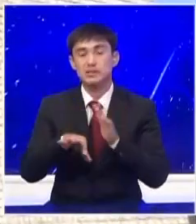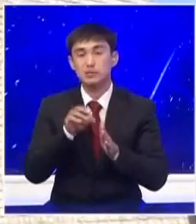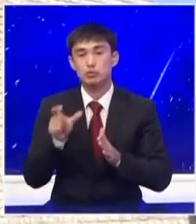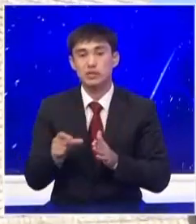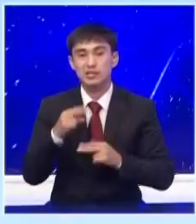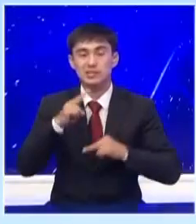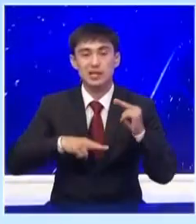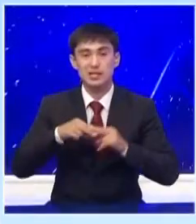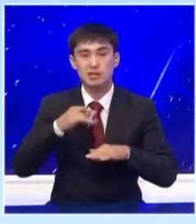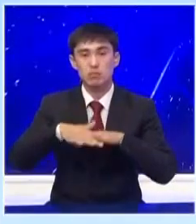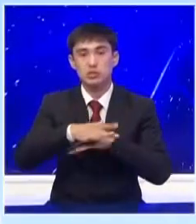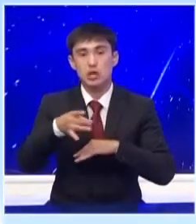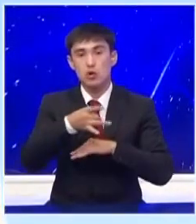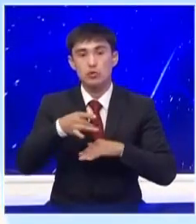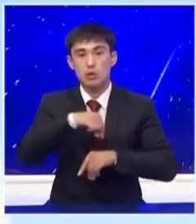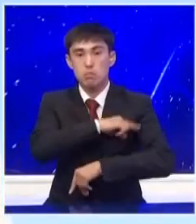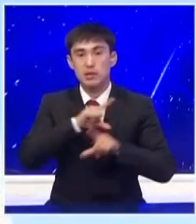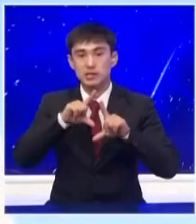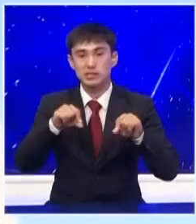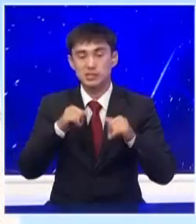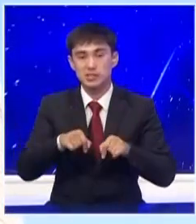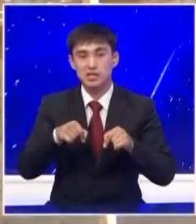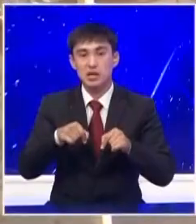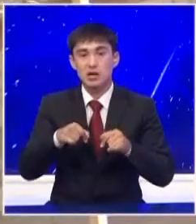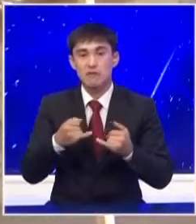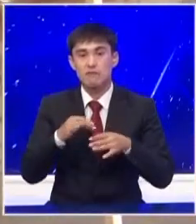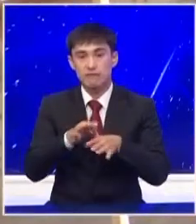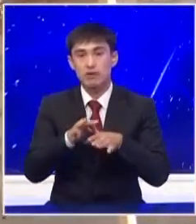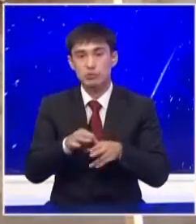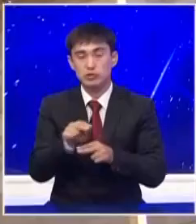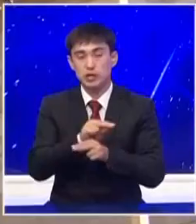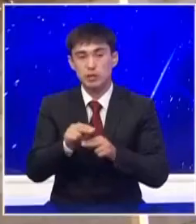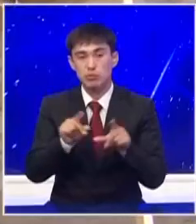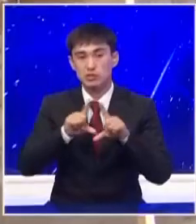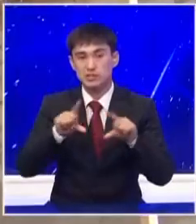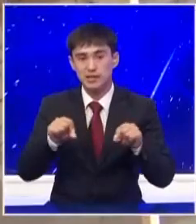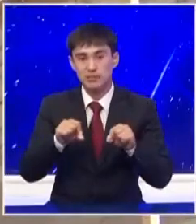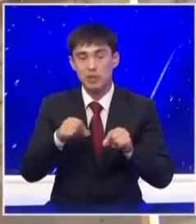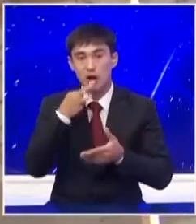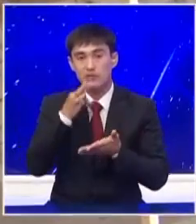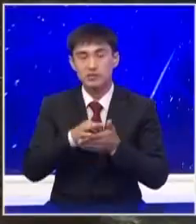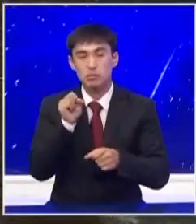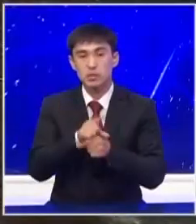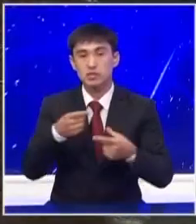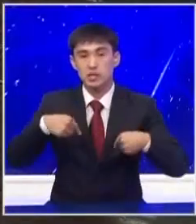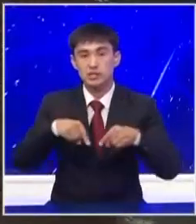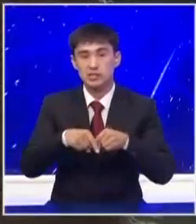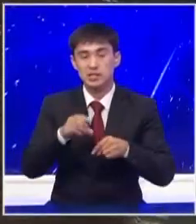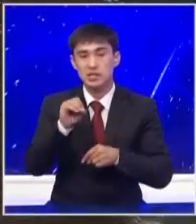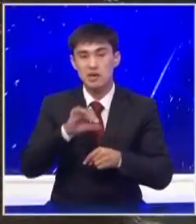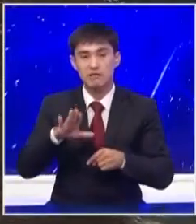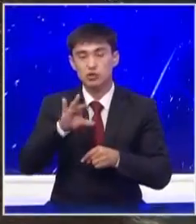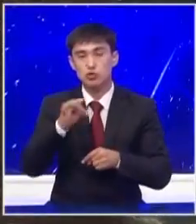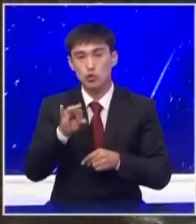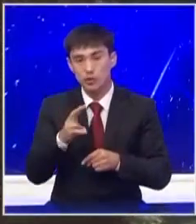стала строительная площадка районной больницы. Здесь в настоящее время проводится капитальный ремонт здания. Ответственная подрядная организация «Евростори».